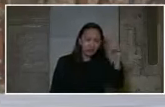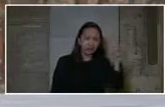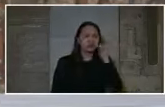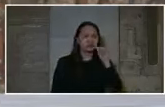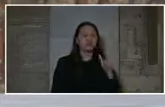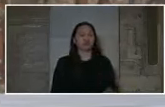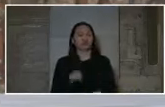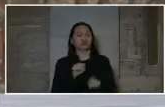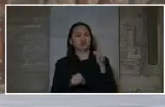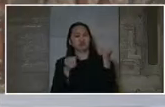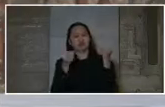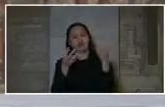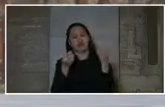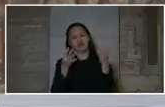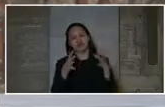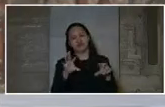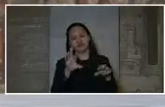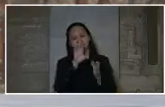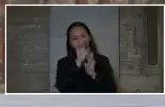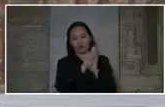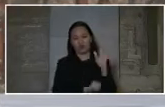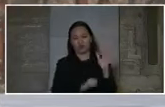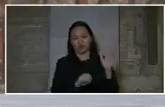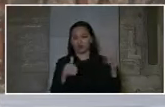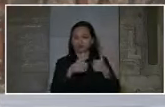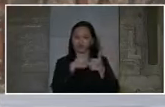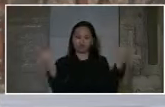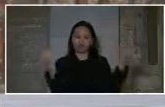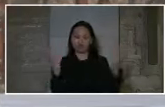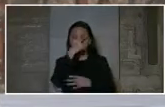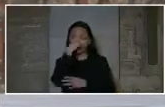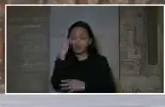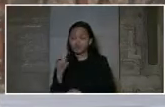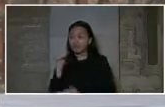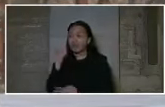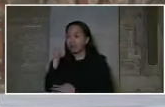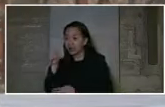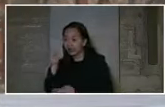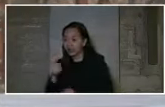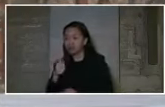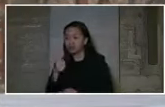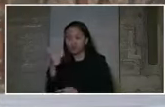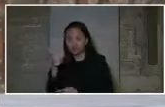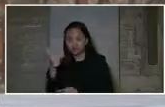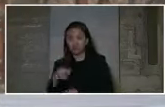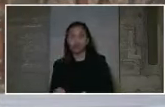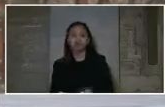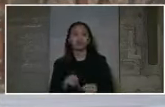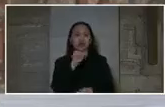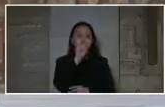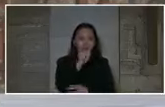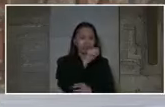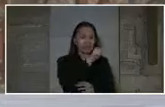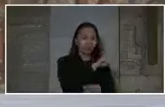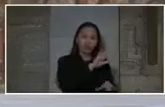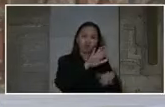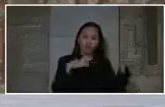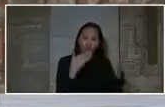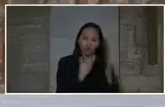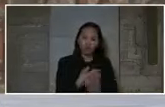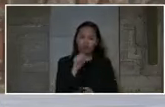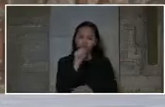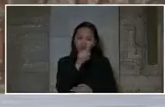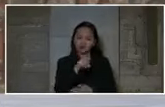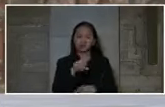Kaya maraming relasyon ang nasisira. Dahil umoo ka na sa isa, oo ka pa rito, oo ka pa rito.